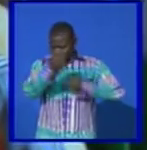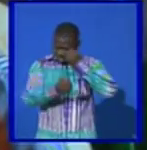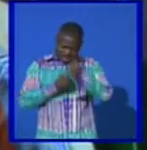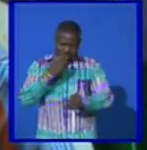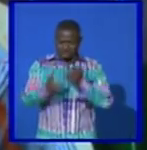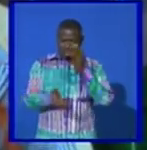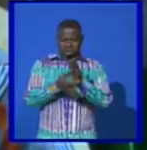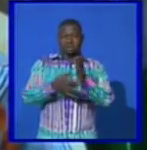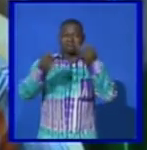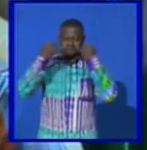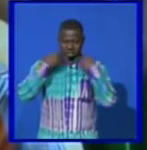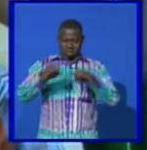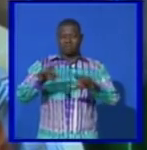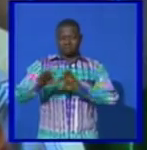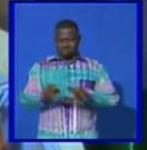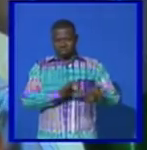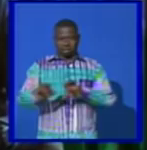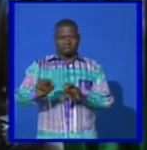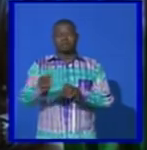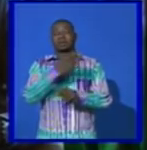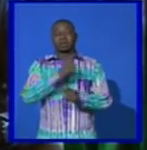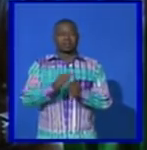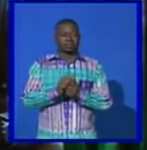l'information géospatiale, AFRIGIST.